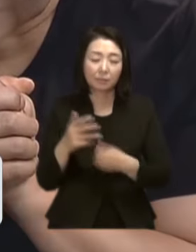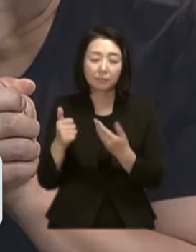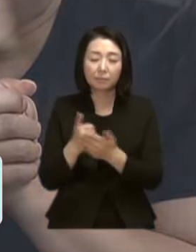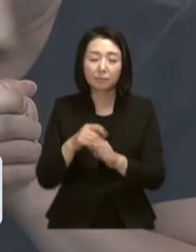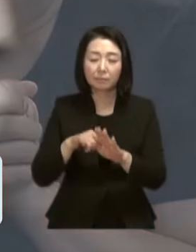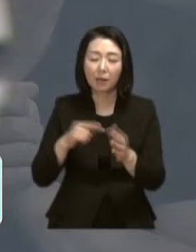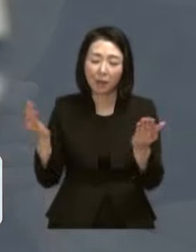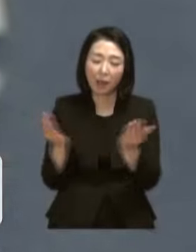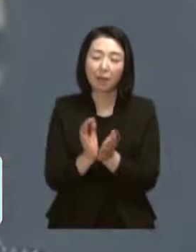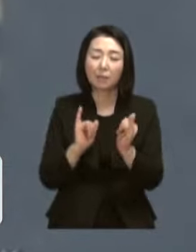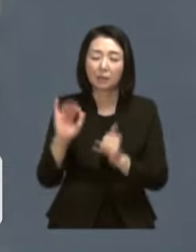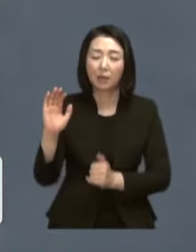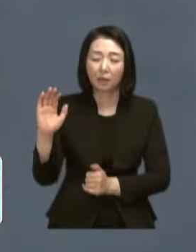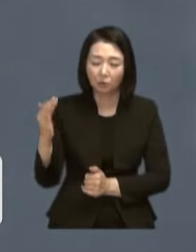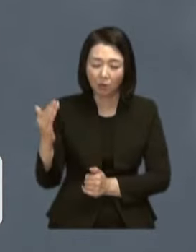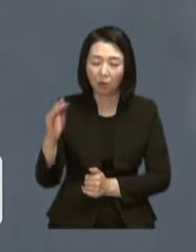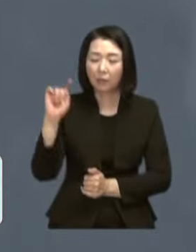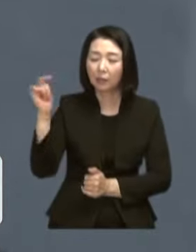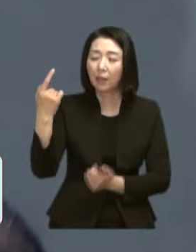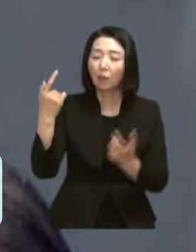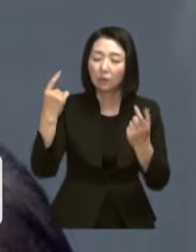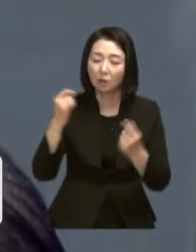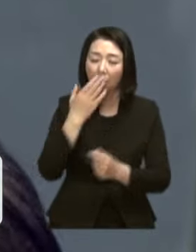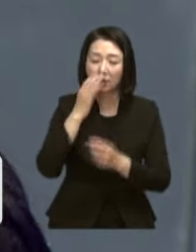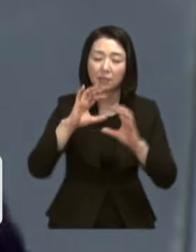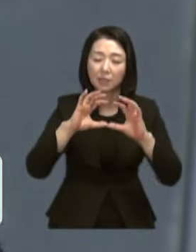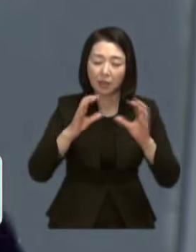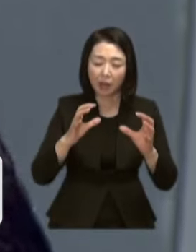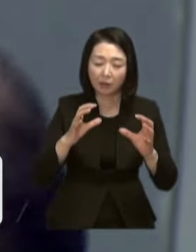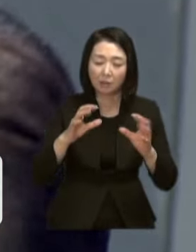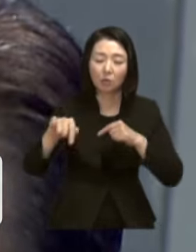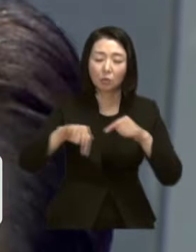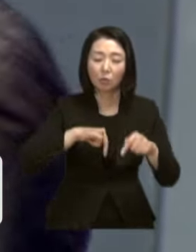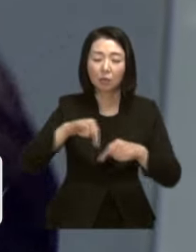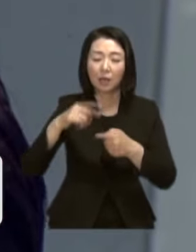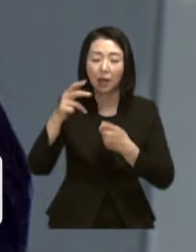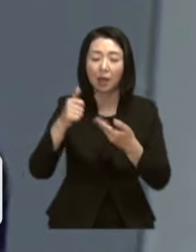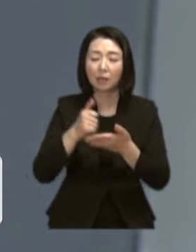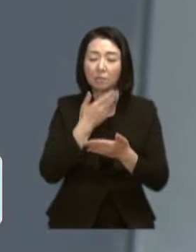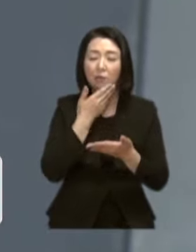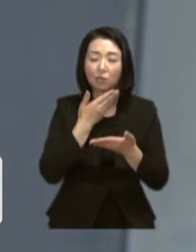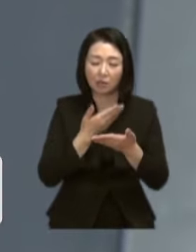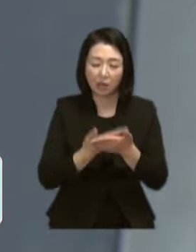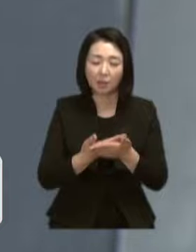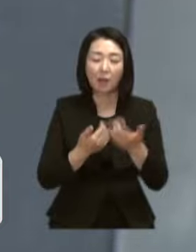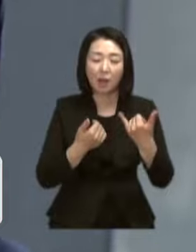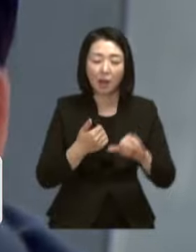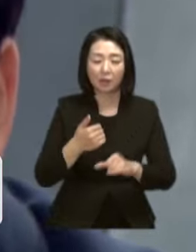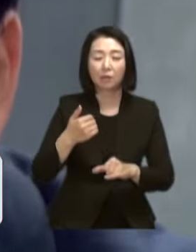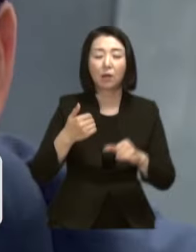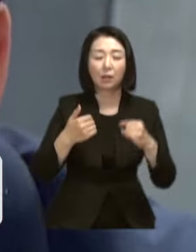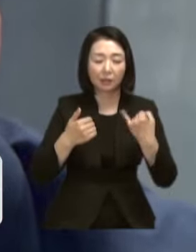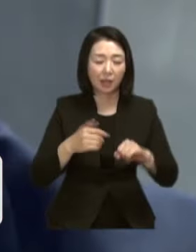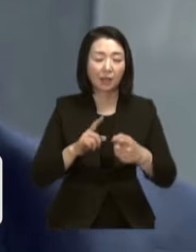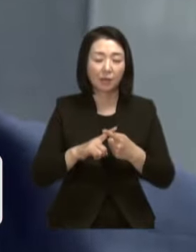마음에 합한 자가 되어 다윗처럼 이스라엘을 통치하는 하나님의 귀한 아들과